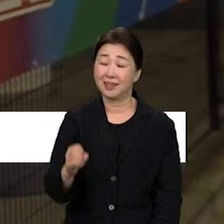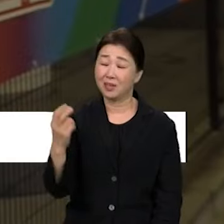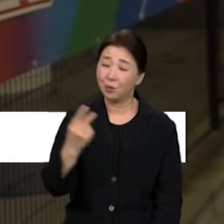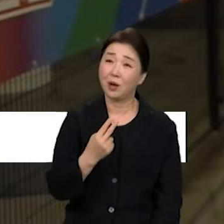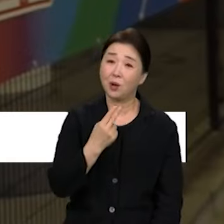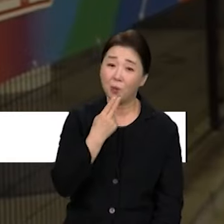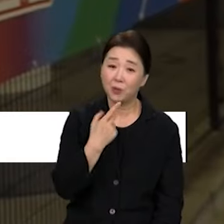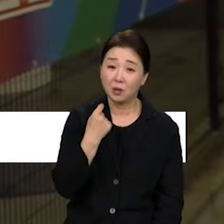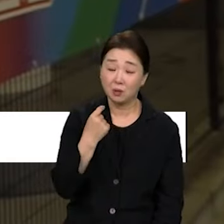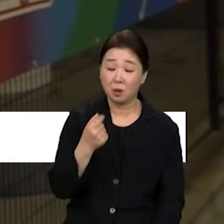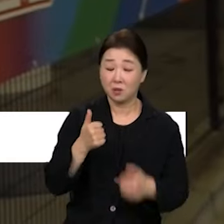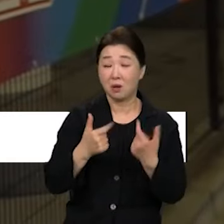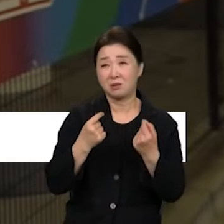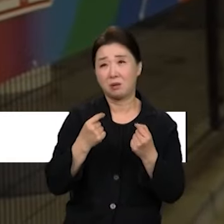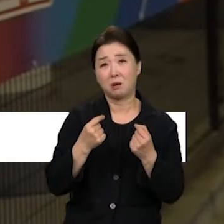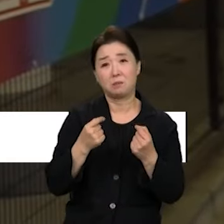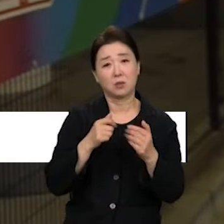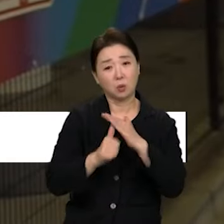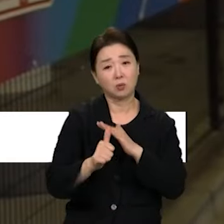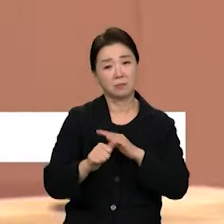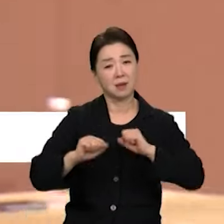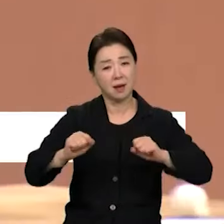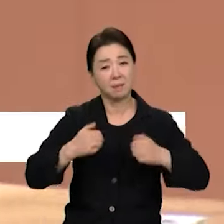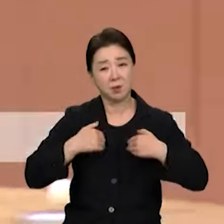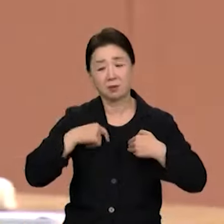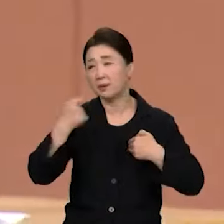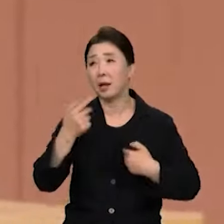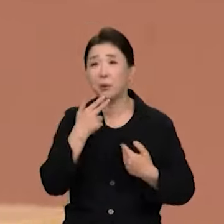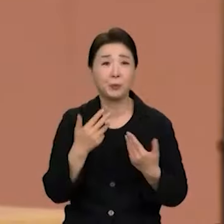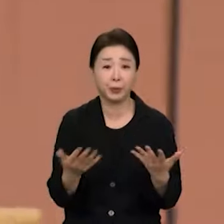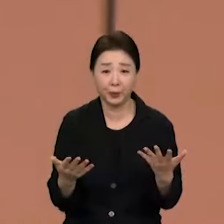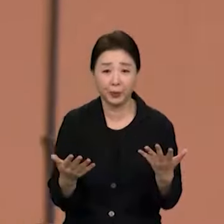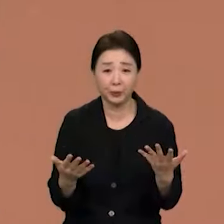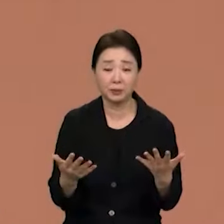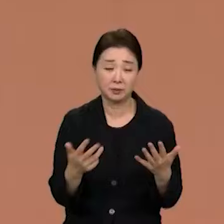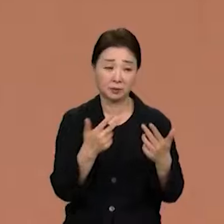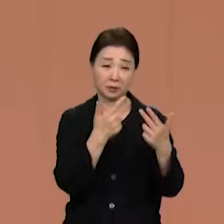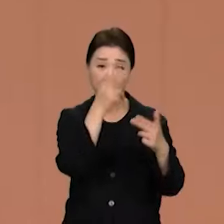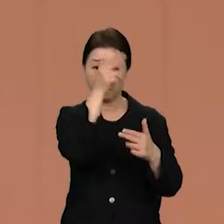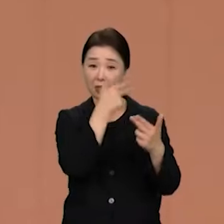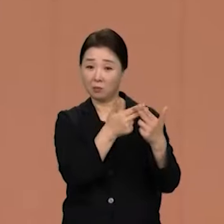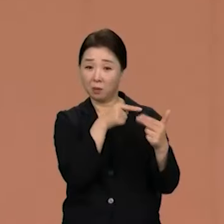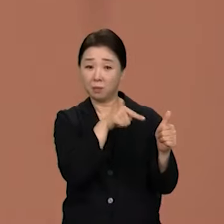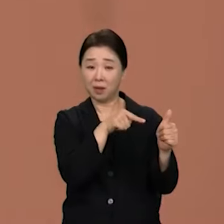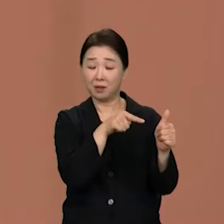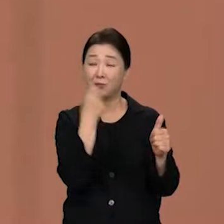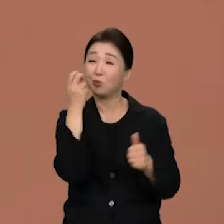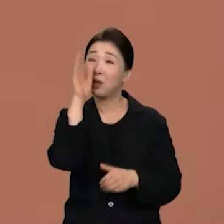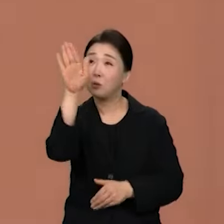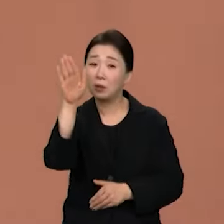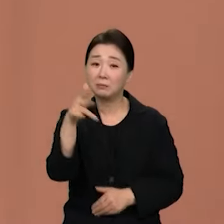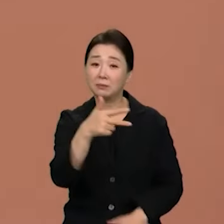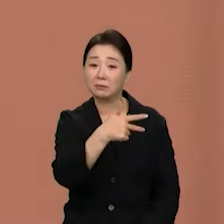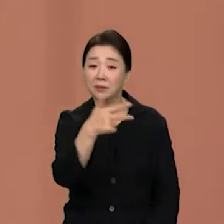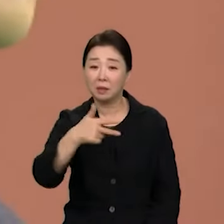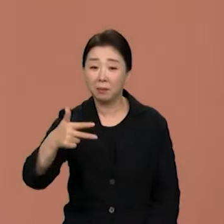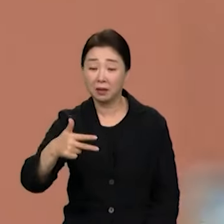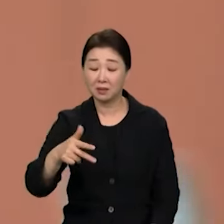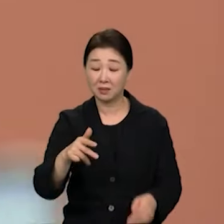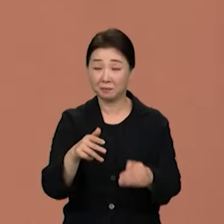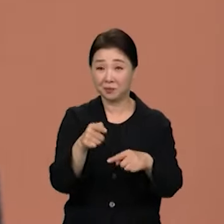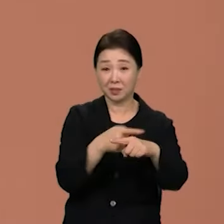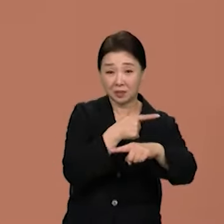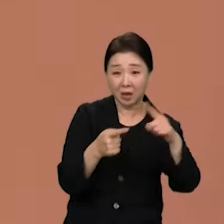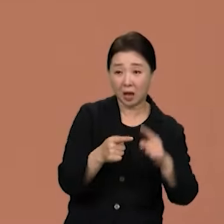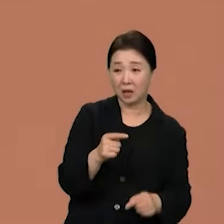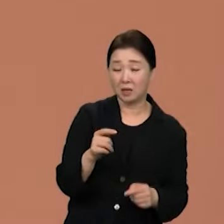되고 선수는 또 다음은 없거든요. 배드민턴 협회는 안세영에게 두 달 뒤 열리는 덴마크 오픈과 프랑스 오픈